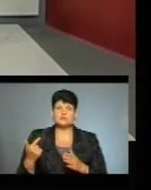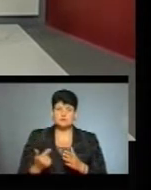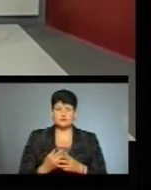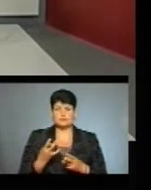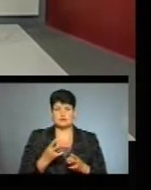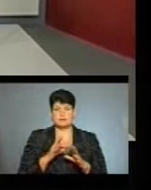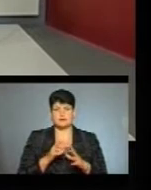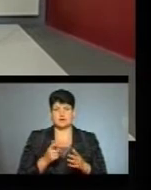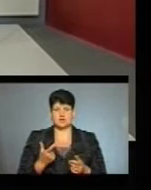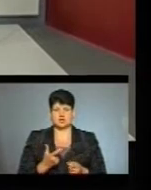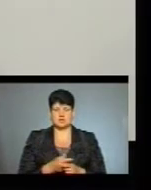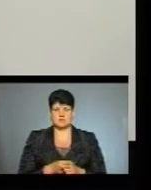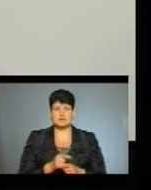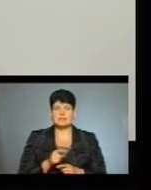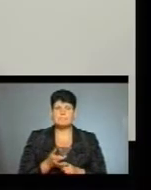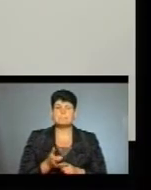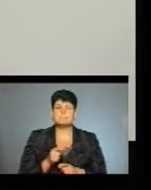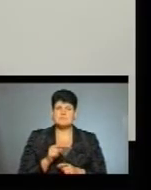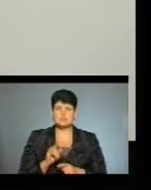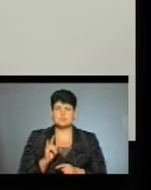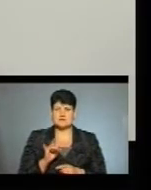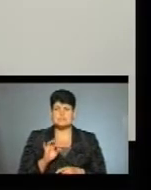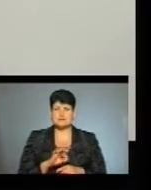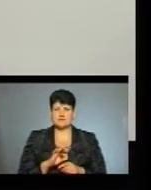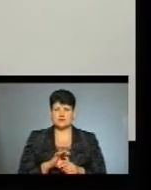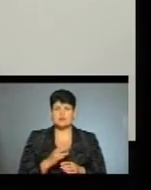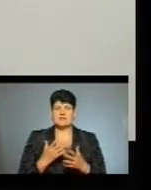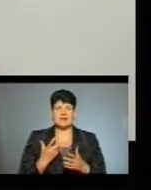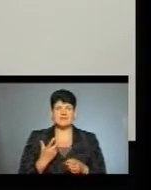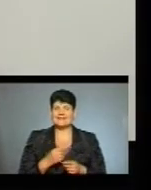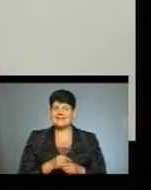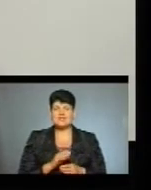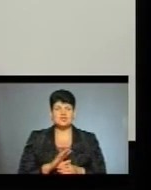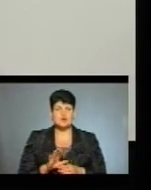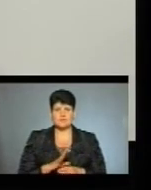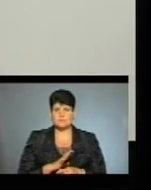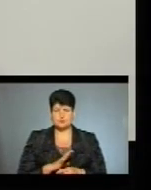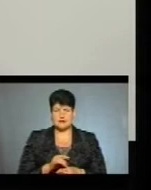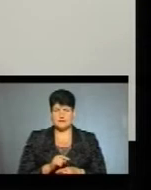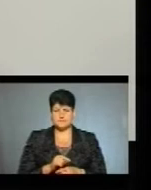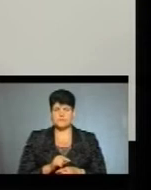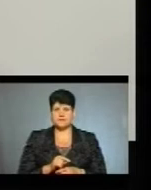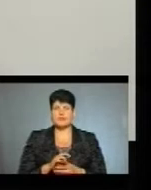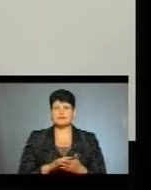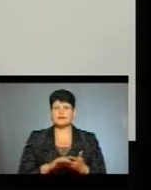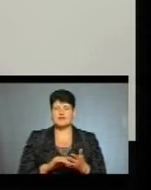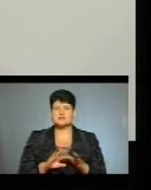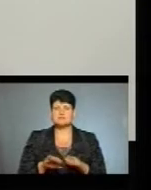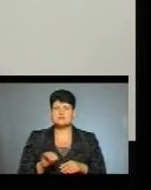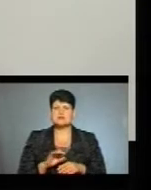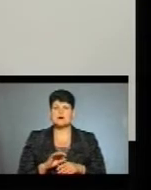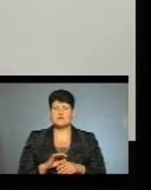треба щепити. Тим більше, якщо дитина захворіла, яка не щеплена була, значить далі після